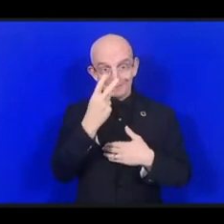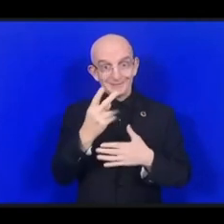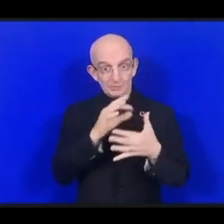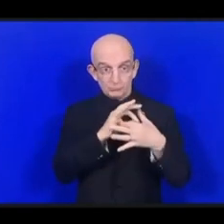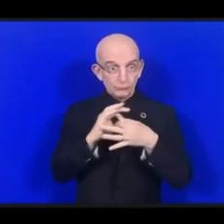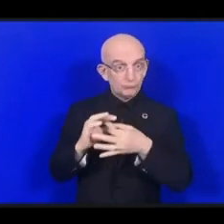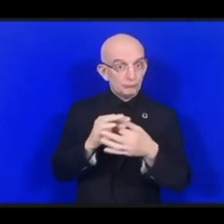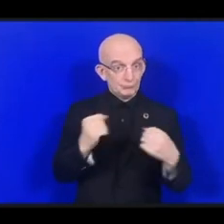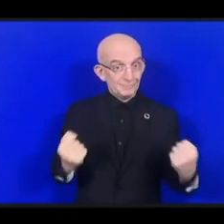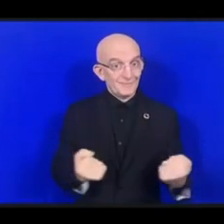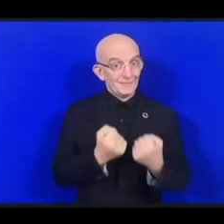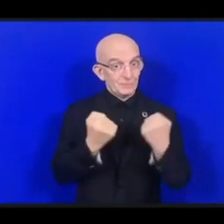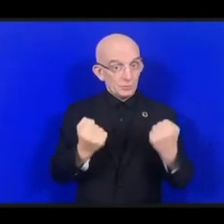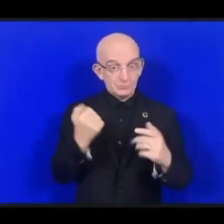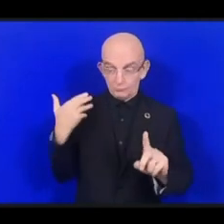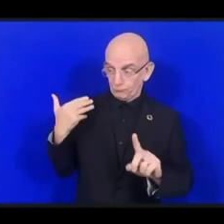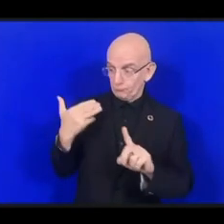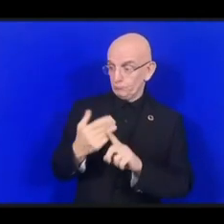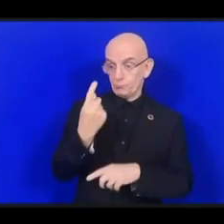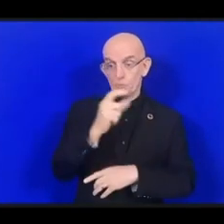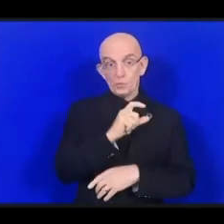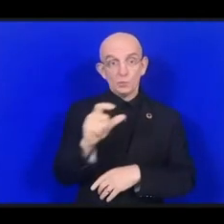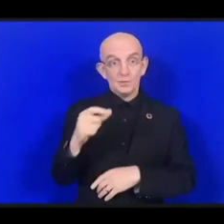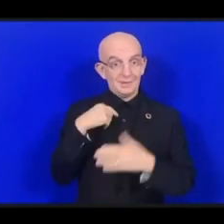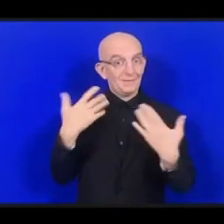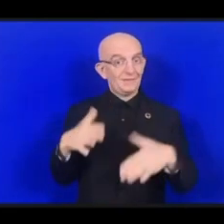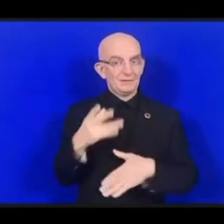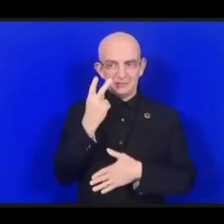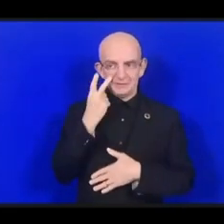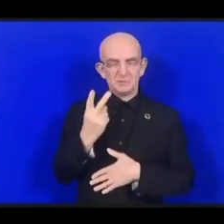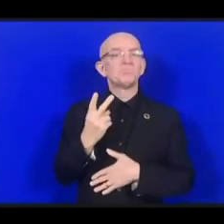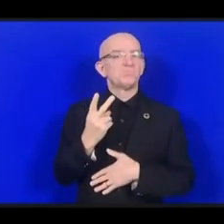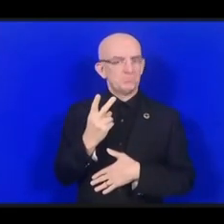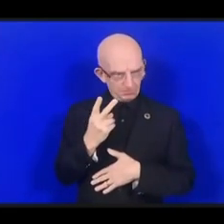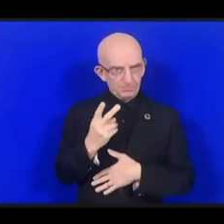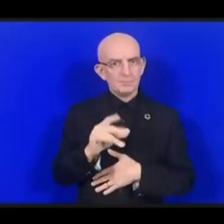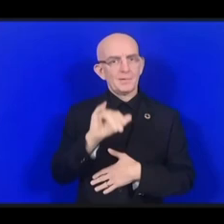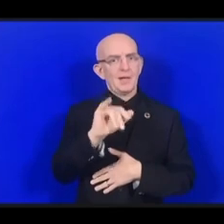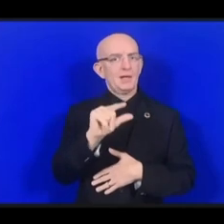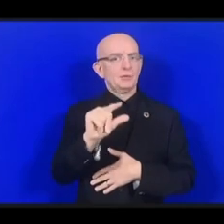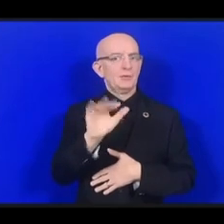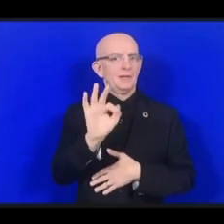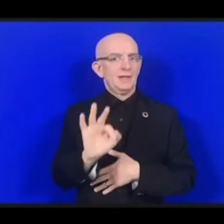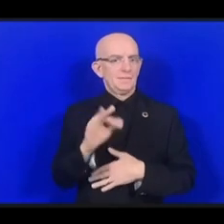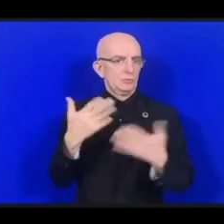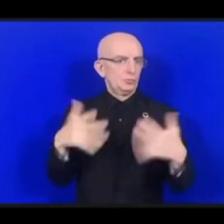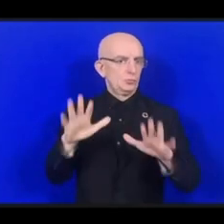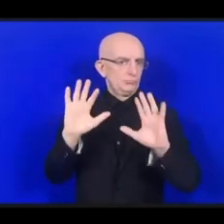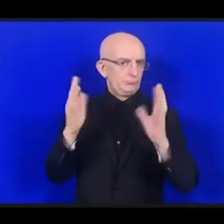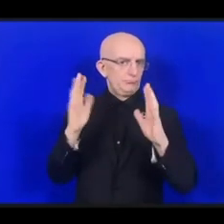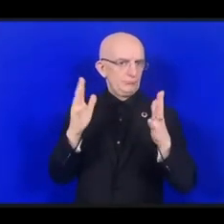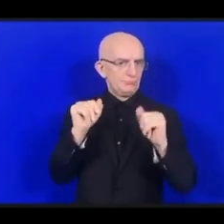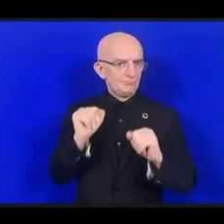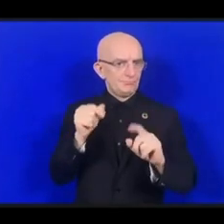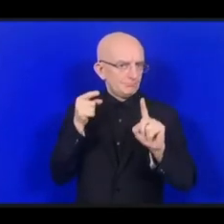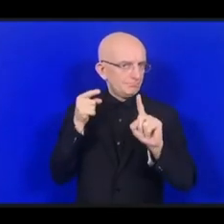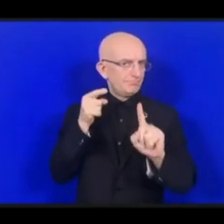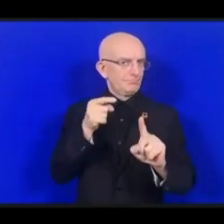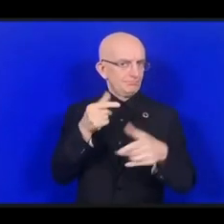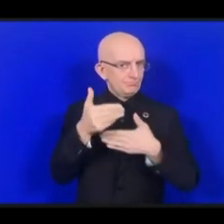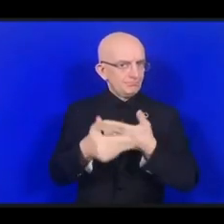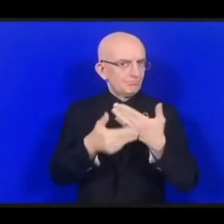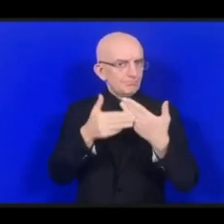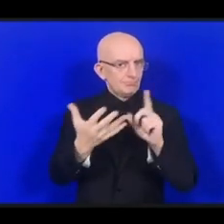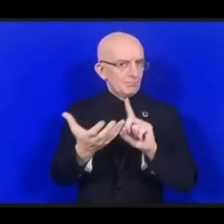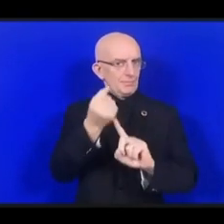حوكمه الانترنت يحقق بالفعل الاهداف منه والغايات ف